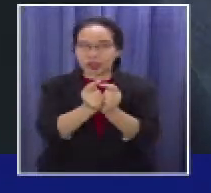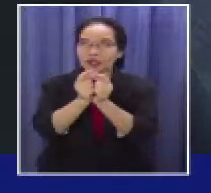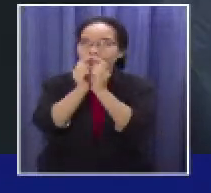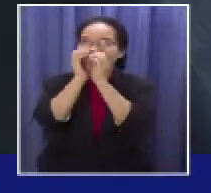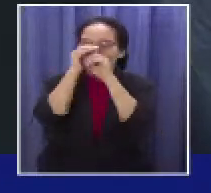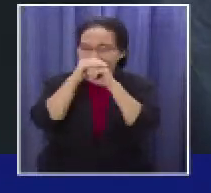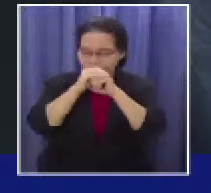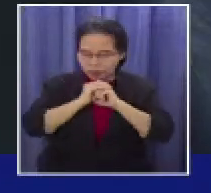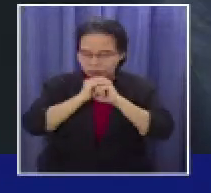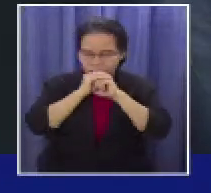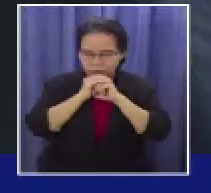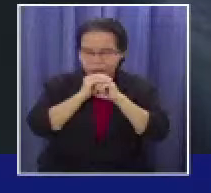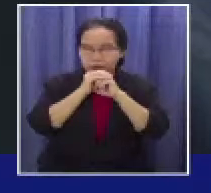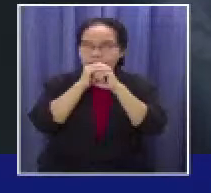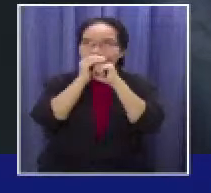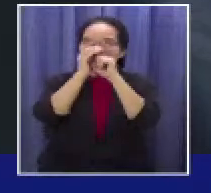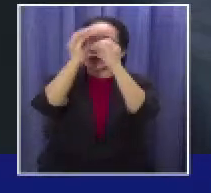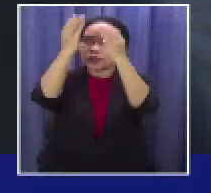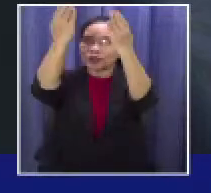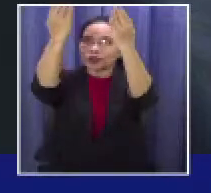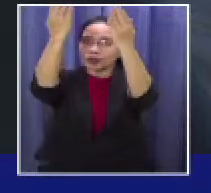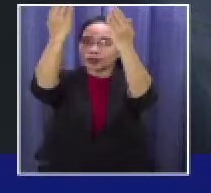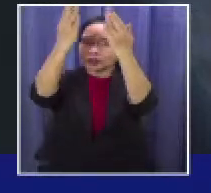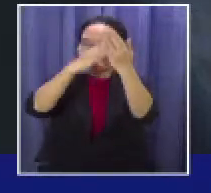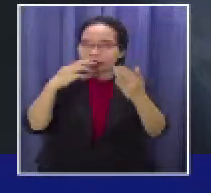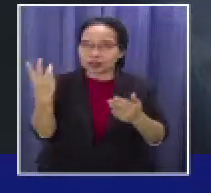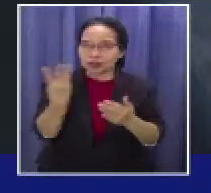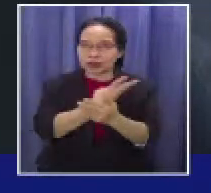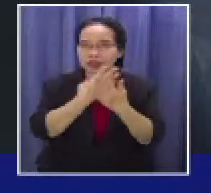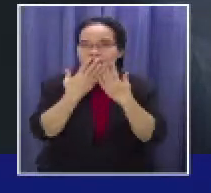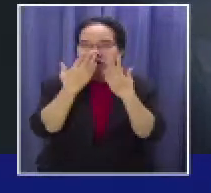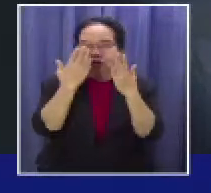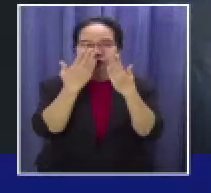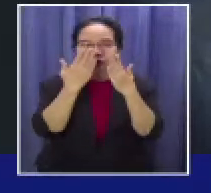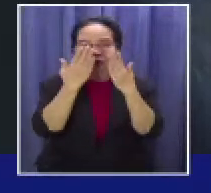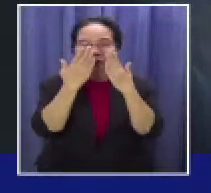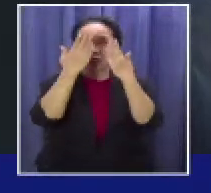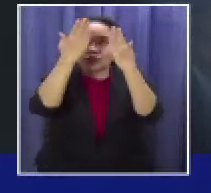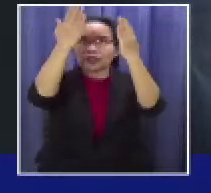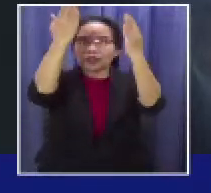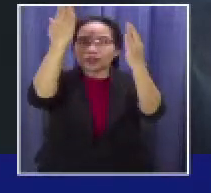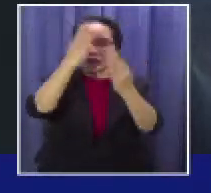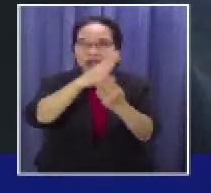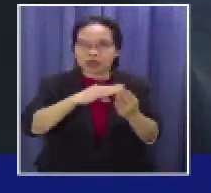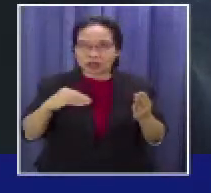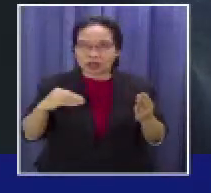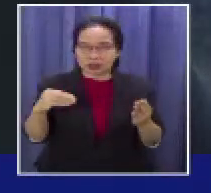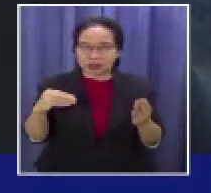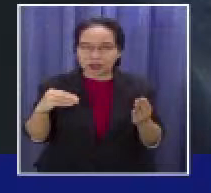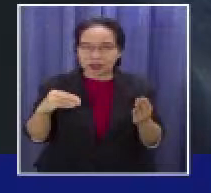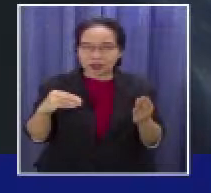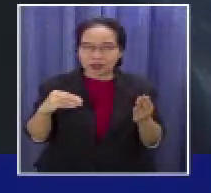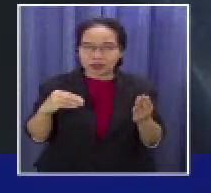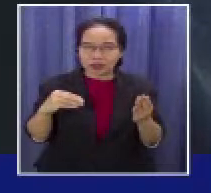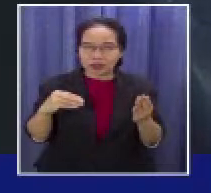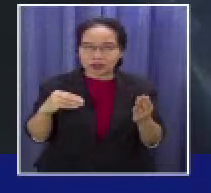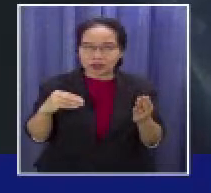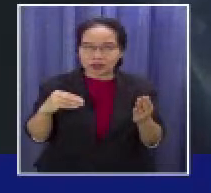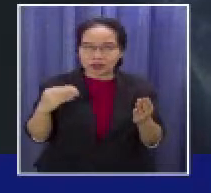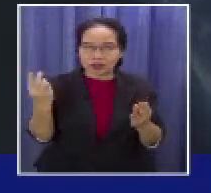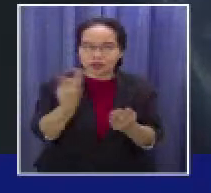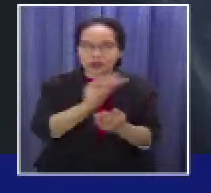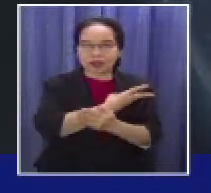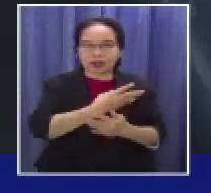sumasamba sa iyo. Taos puso kaming nagpapasalamat, Ama. Sumapit pa po sa amin ang gabi na